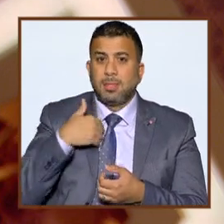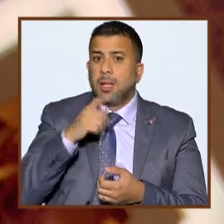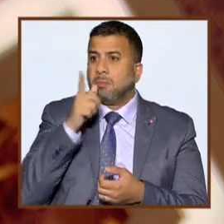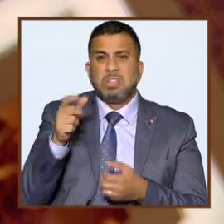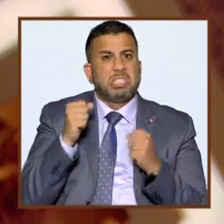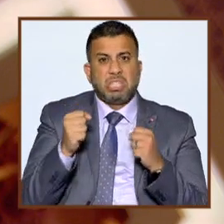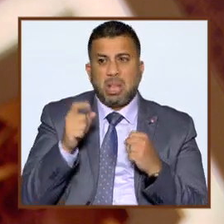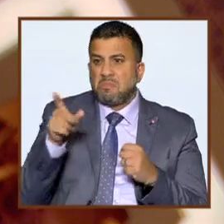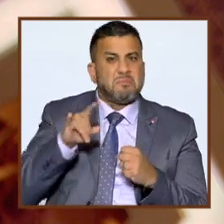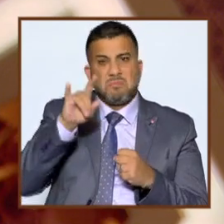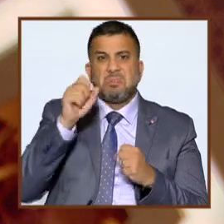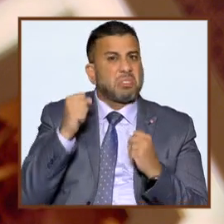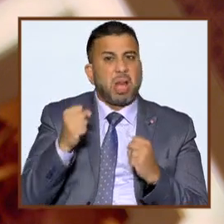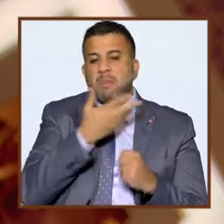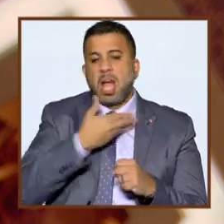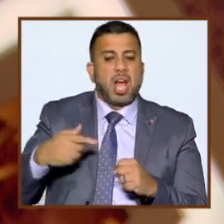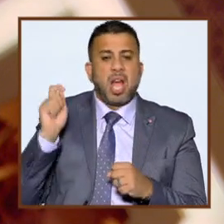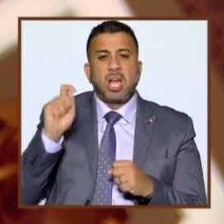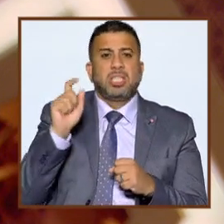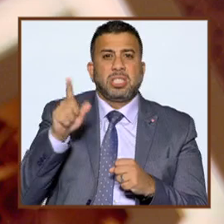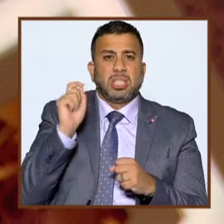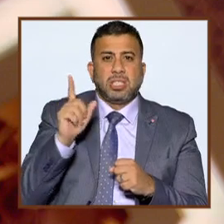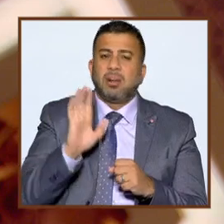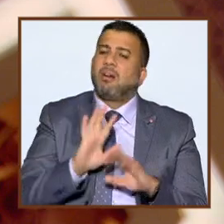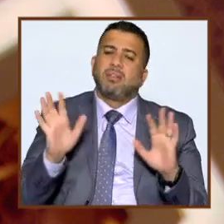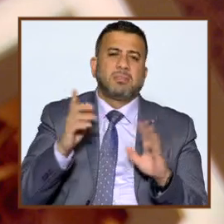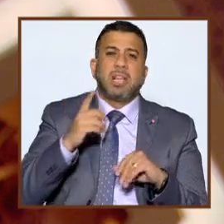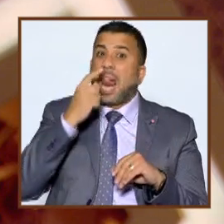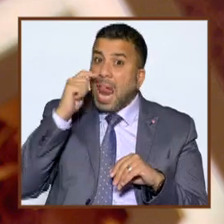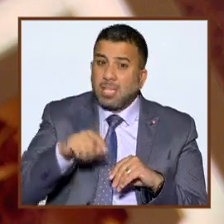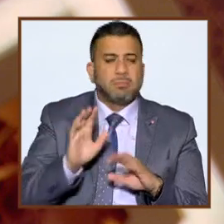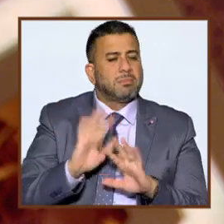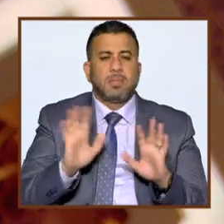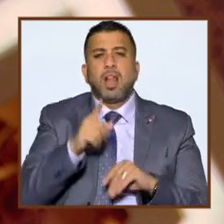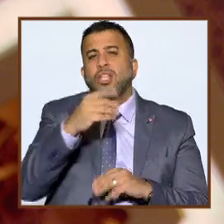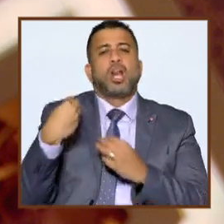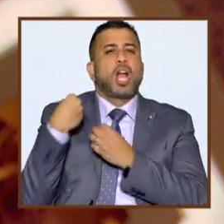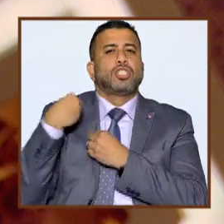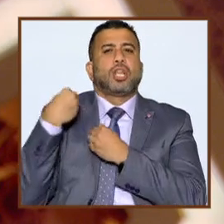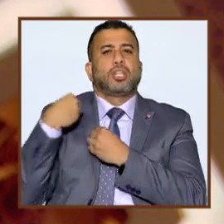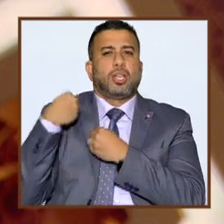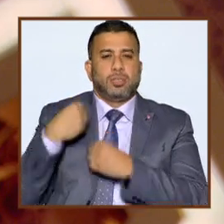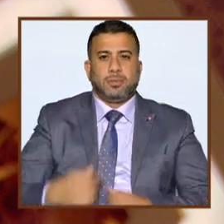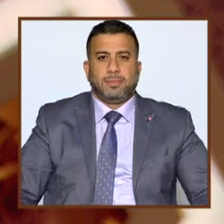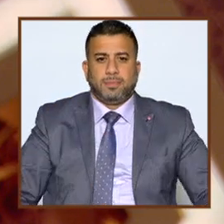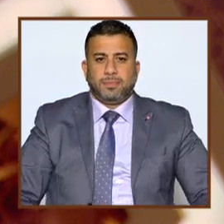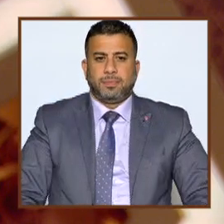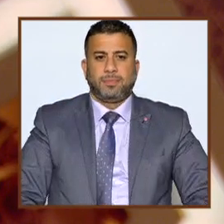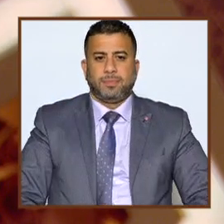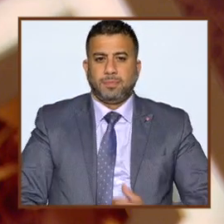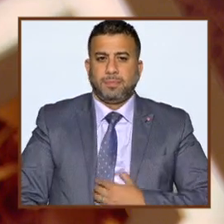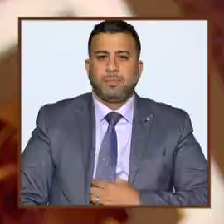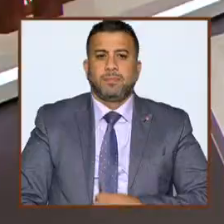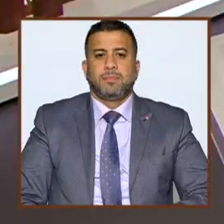تستطيعي وهي لا تستطيع فهذا وعد لا يلزم، وإن شاء الله لك الأجر والثواب. تفضل يا عبد